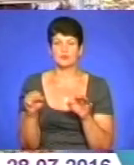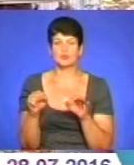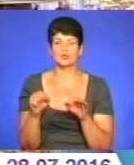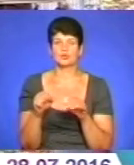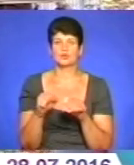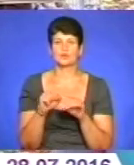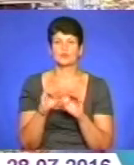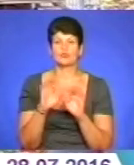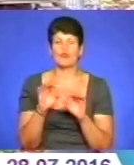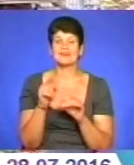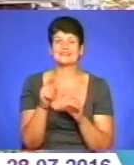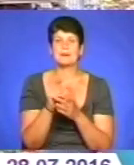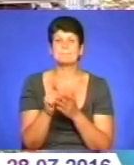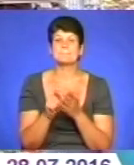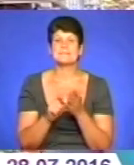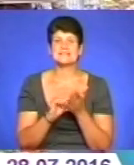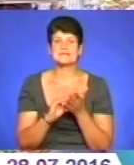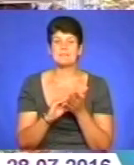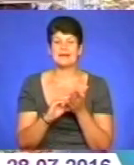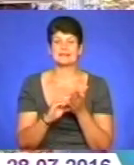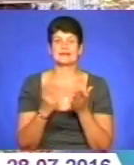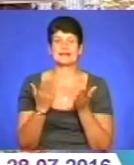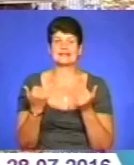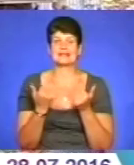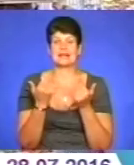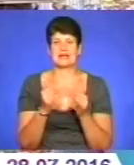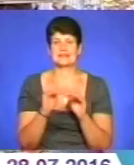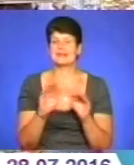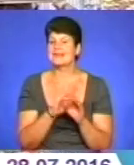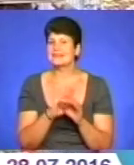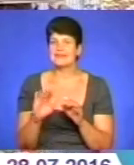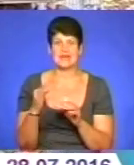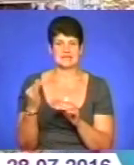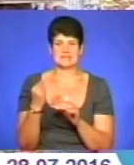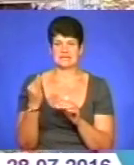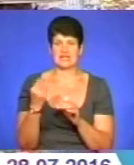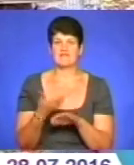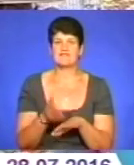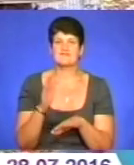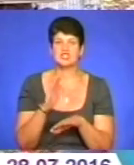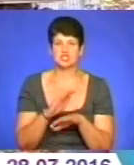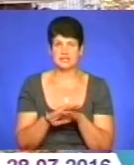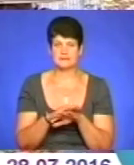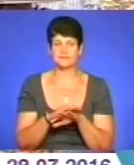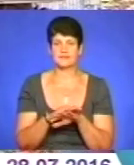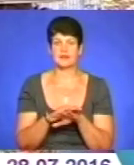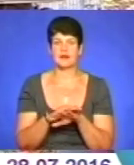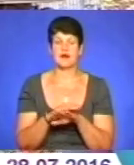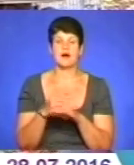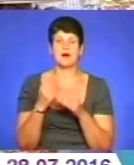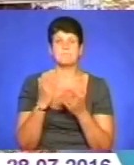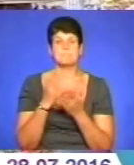тих письменників, які для дітей не цікаві, заважкі, а натомість ми